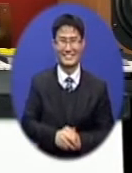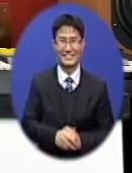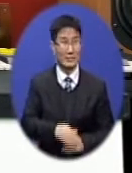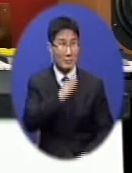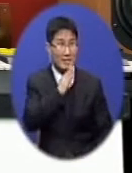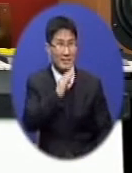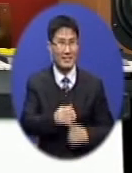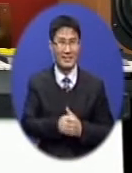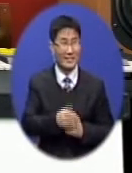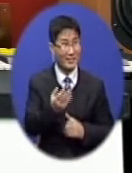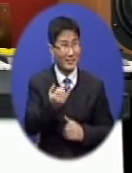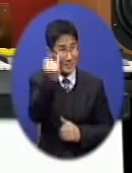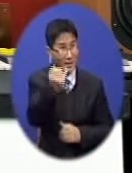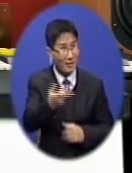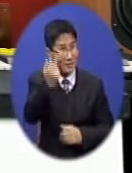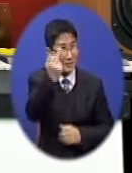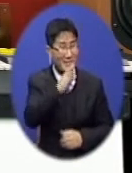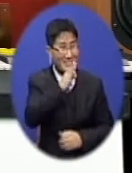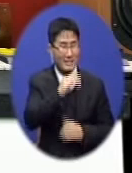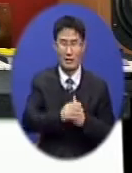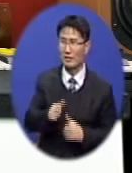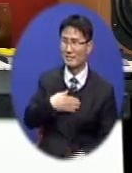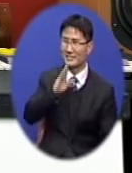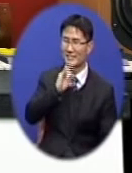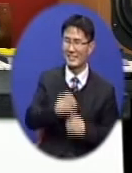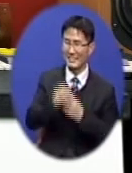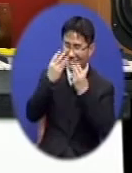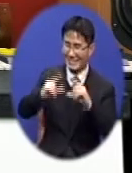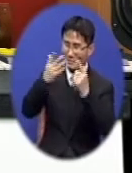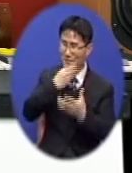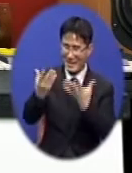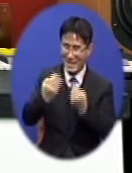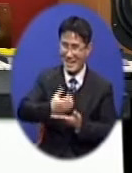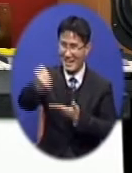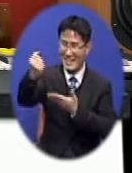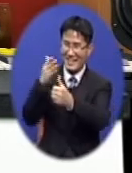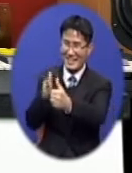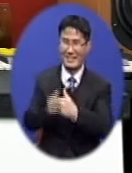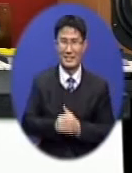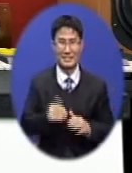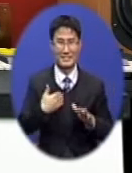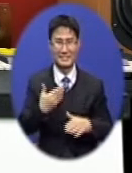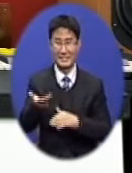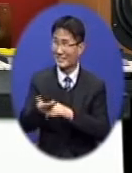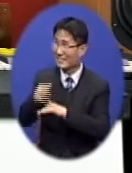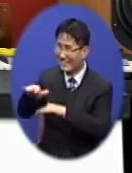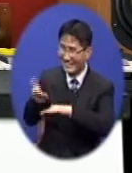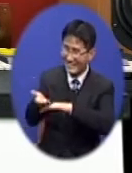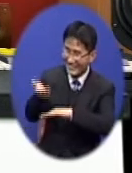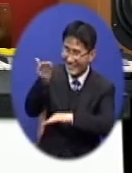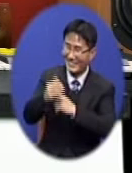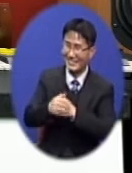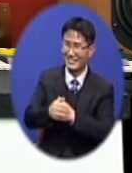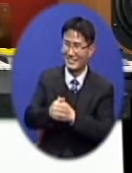아니 정말 오라버니 맞으세요? 예. 예. 새해 복 많이 받으세요. 새해 복 많이 받으세요. 우리 선배님도, 형님도 네.